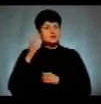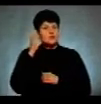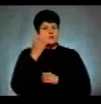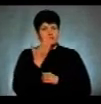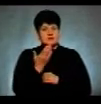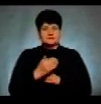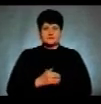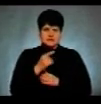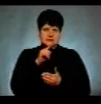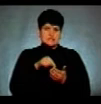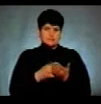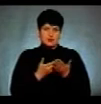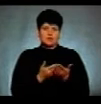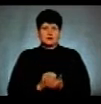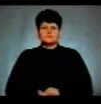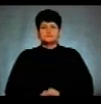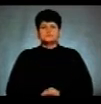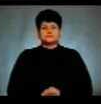слухаємо. Можете запитувати.